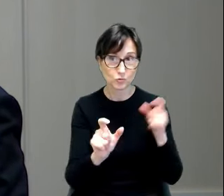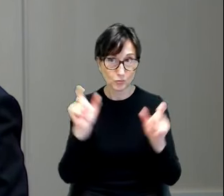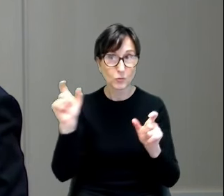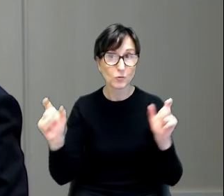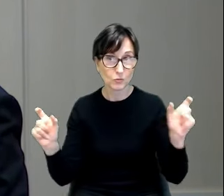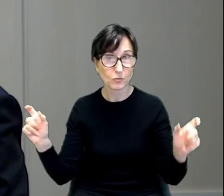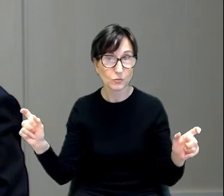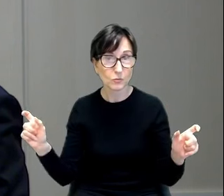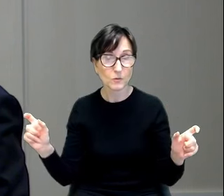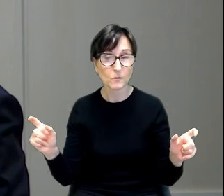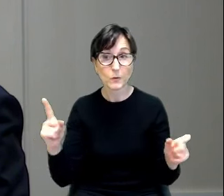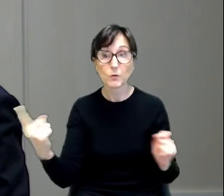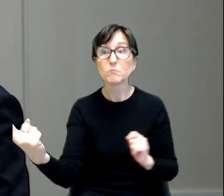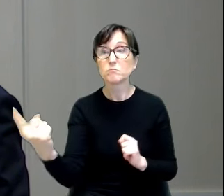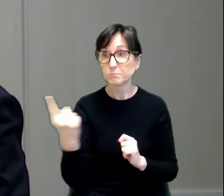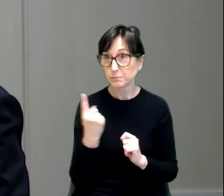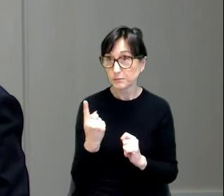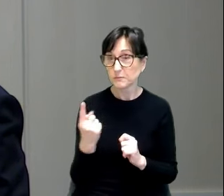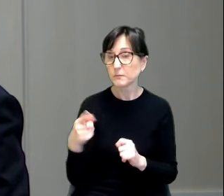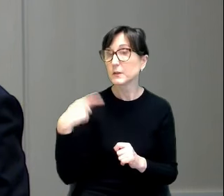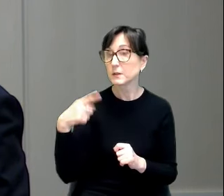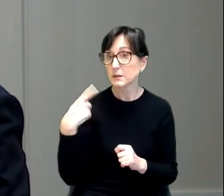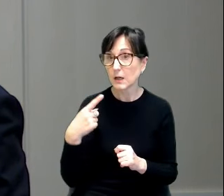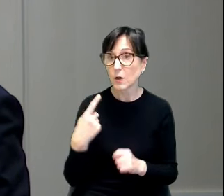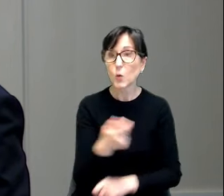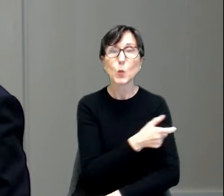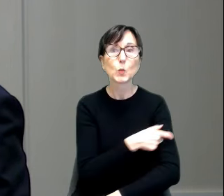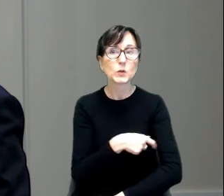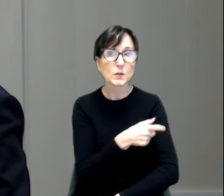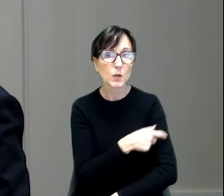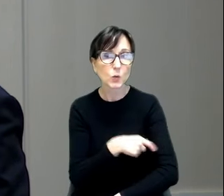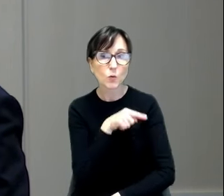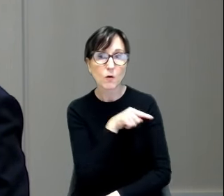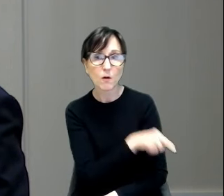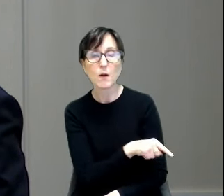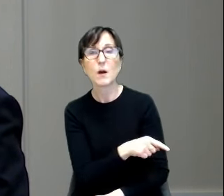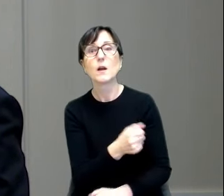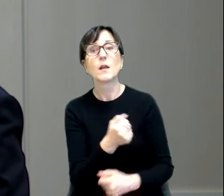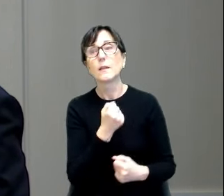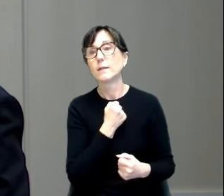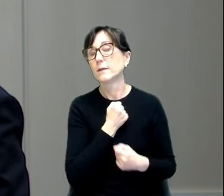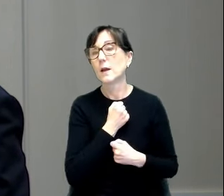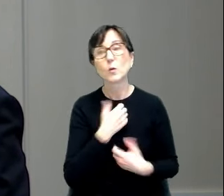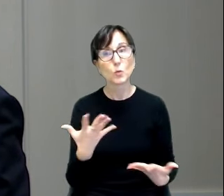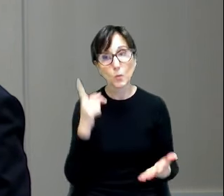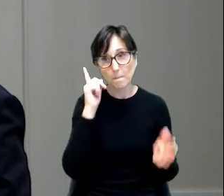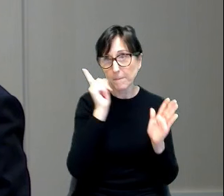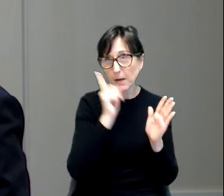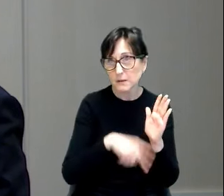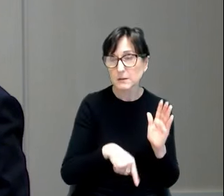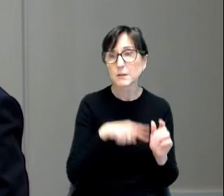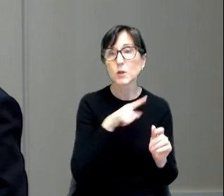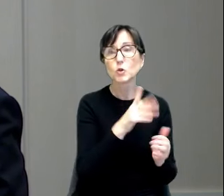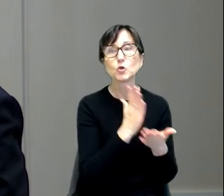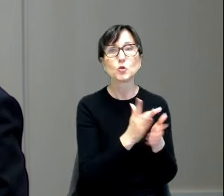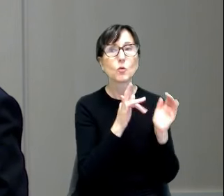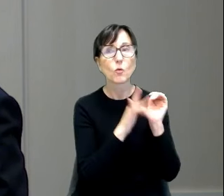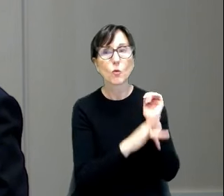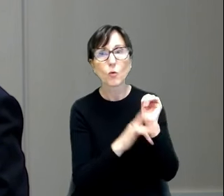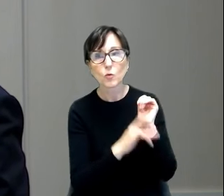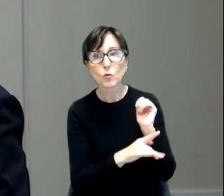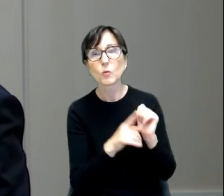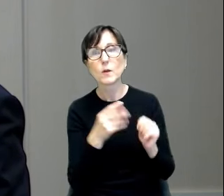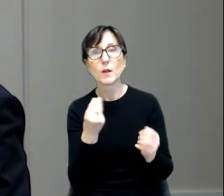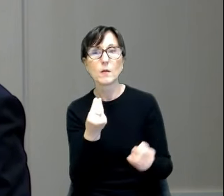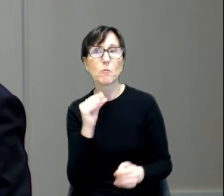karto ateinate ir sakote kad seniunaitis nesvarbu turi neturi pasitikėjimo jisai bus korumpuotas ir mes jį